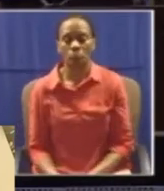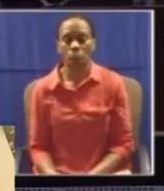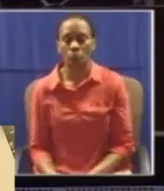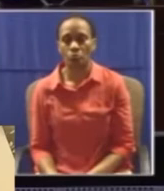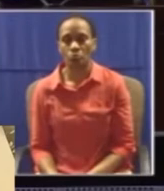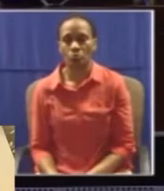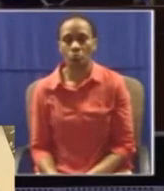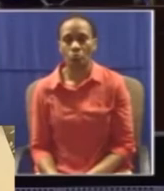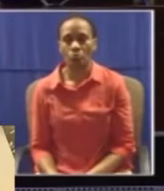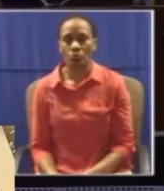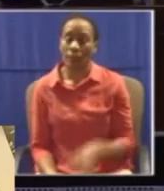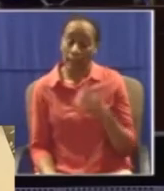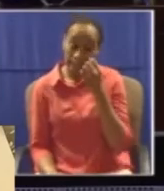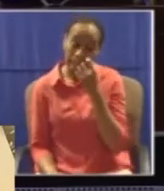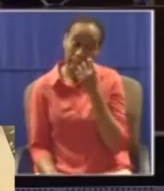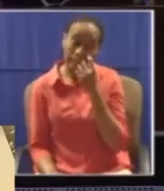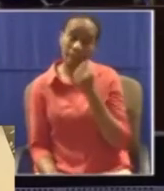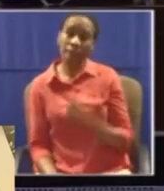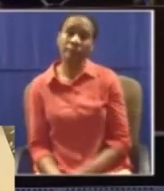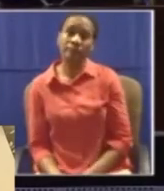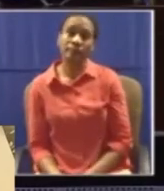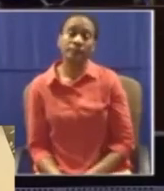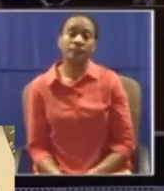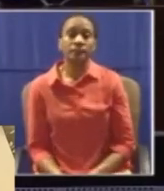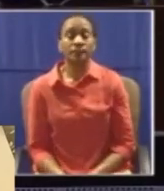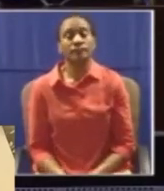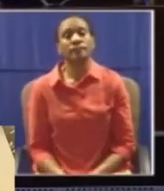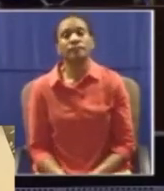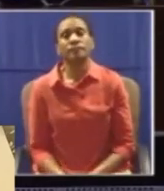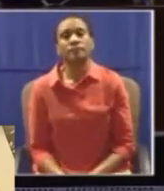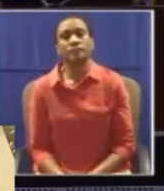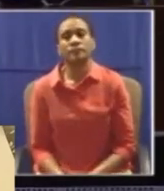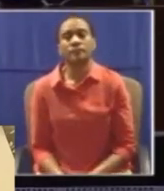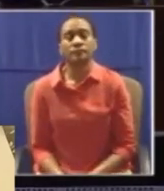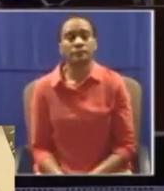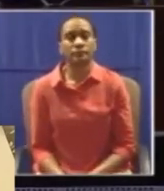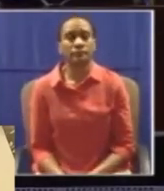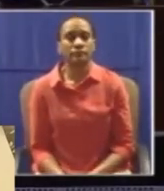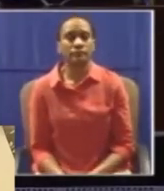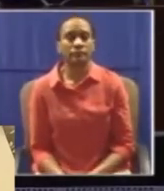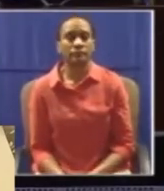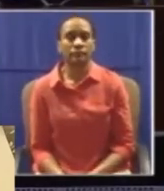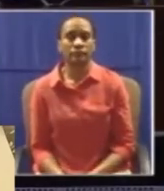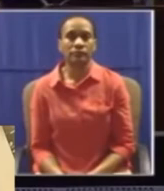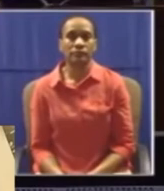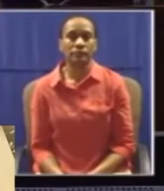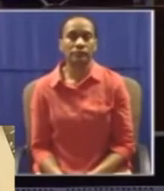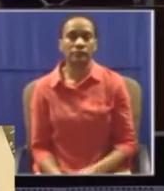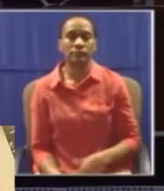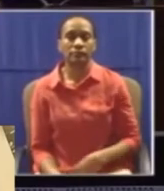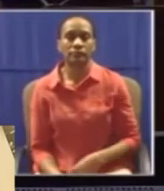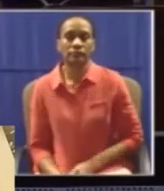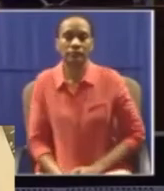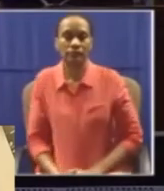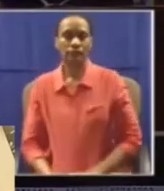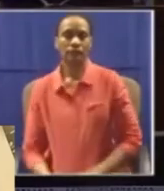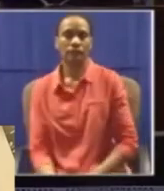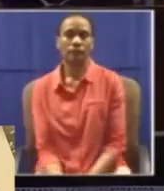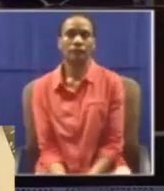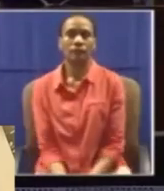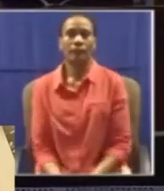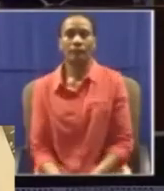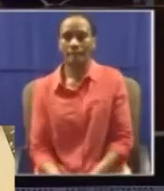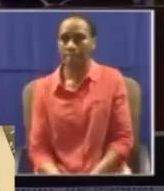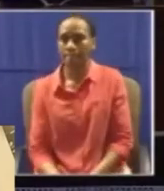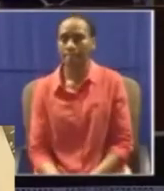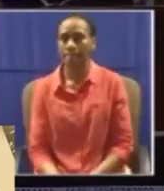van hulle magte gestroop sal wees om die nasionale vervoerreguleerder te vorm. 'N Raad sal ook aangewys